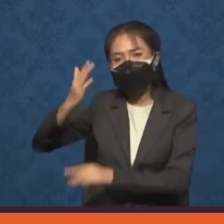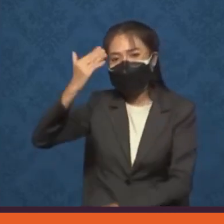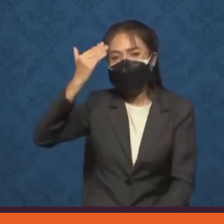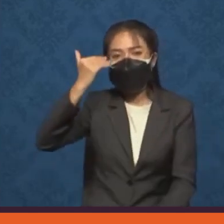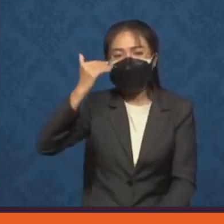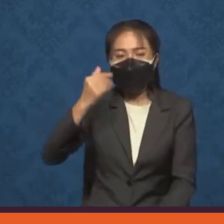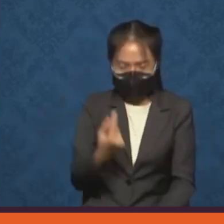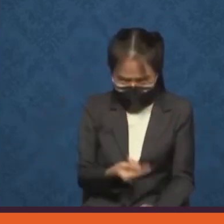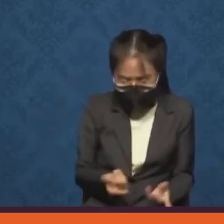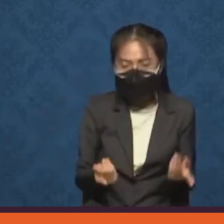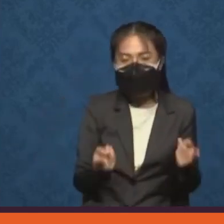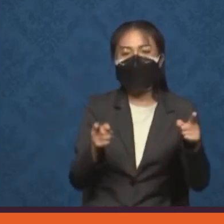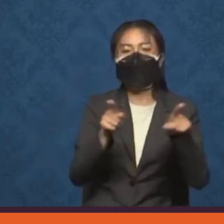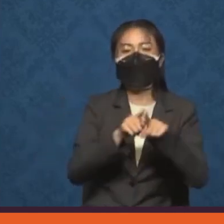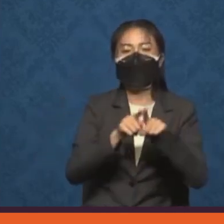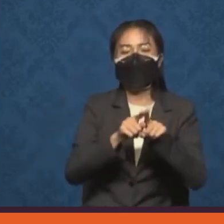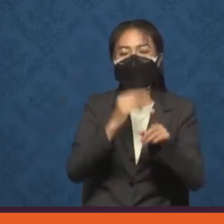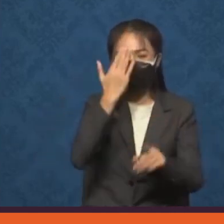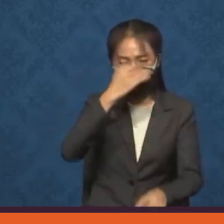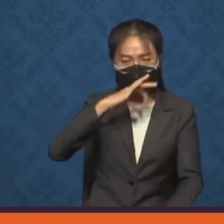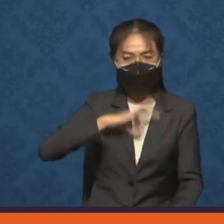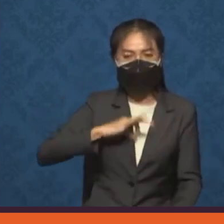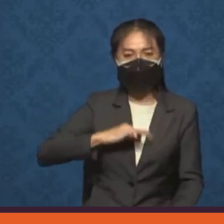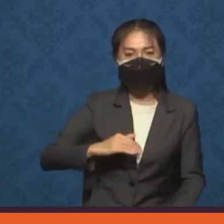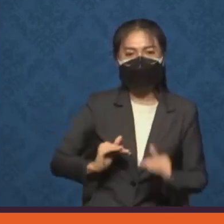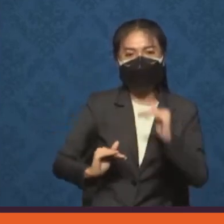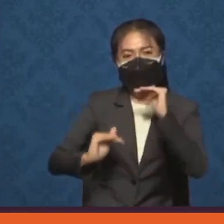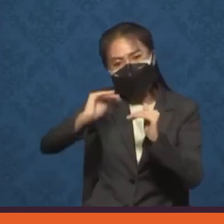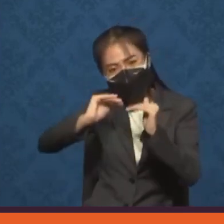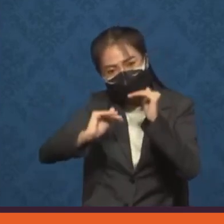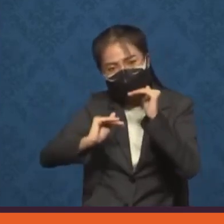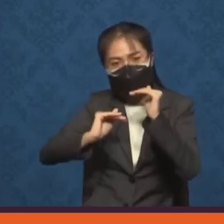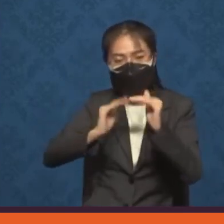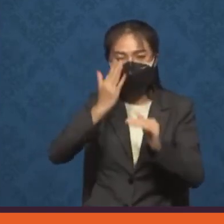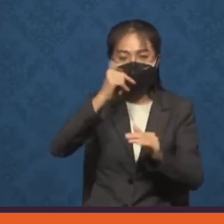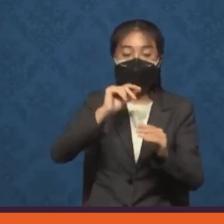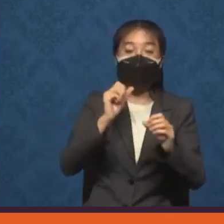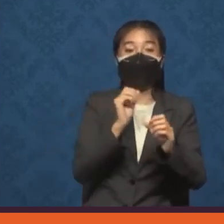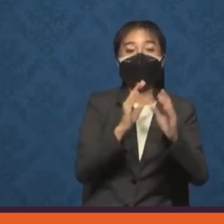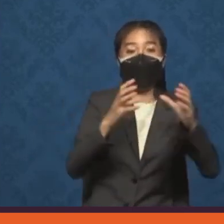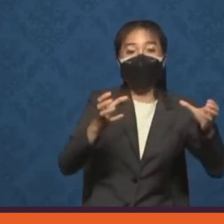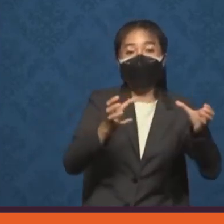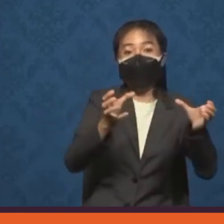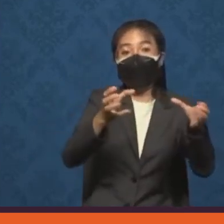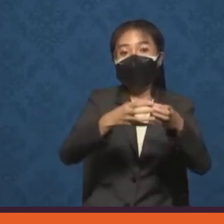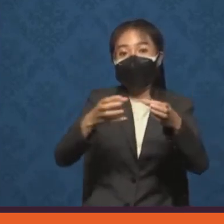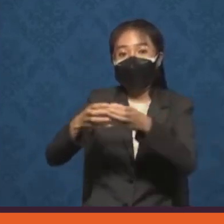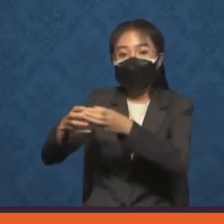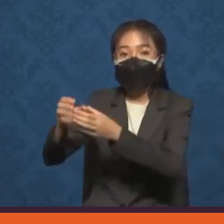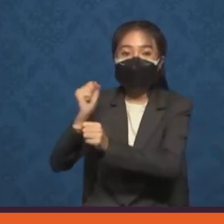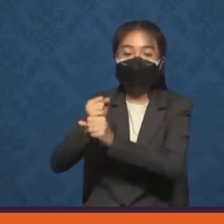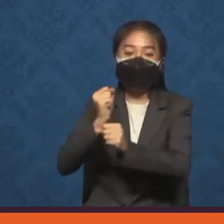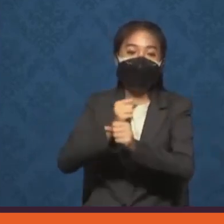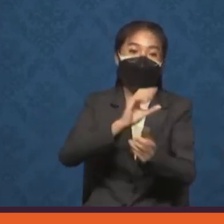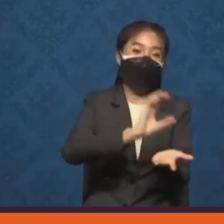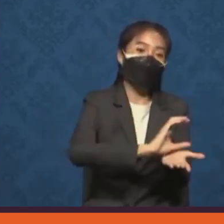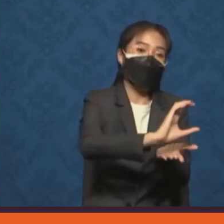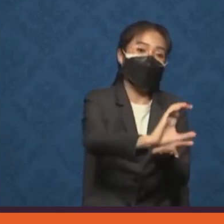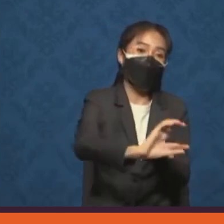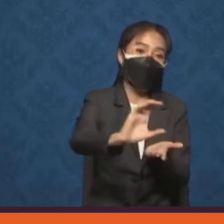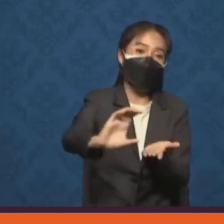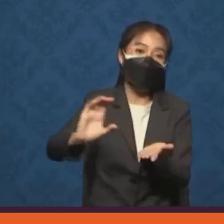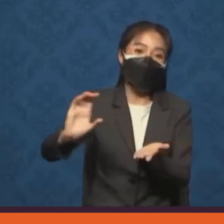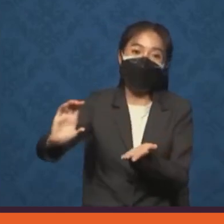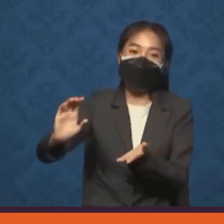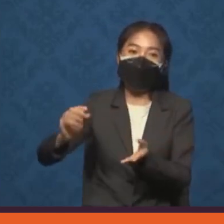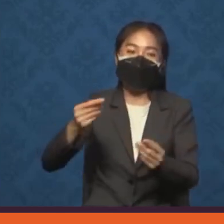ครับมันเกิดความไม่เป็นธรรมระหว่างหน่วยงานครับทุกหน่วยงานในประเทศนี้ที่รับงบประมาณแผ่นดินไปใช้จ่ายเราเรียกกันว่าหน่วยรับงบ